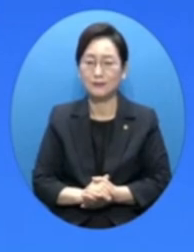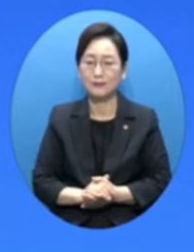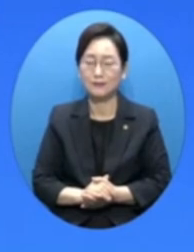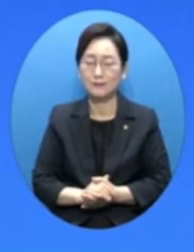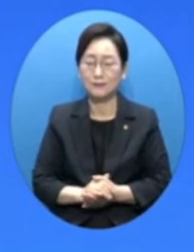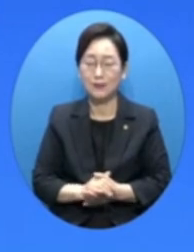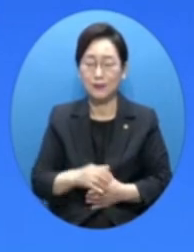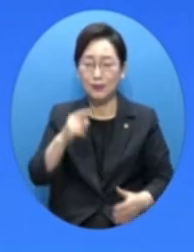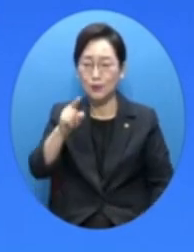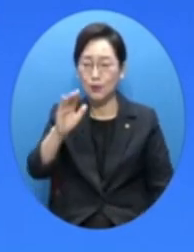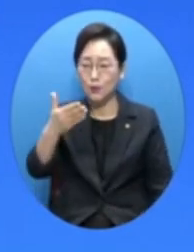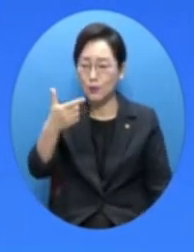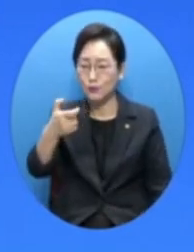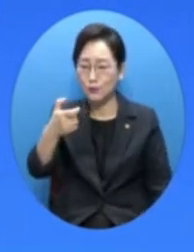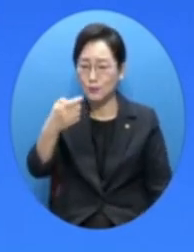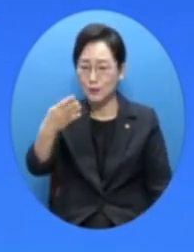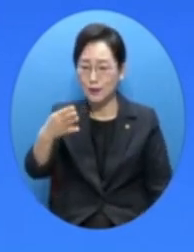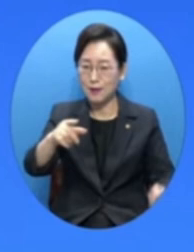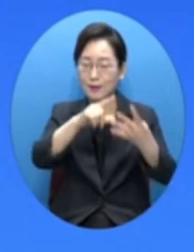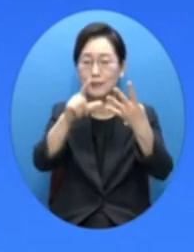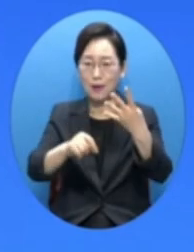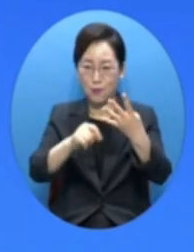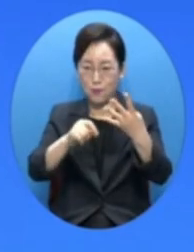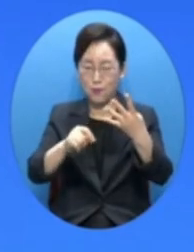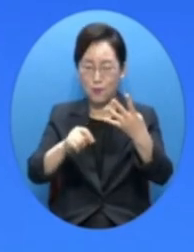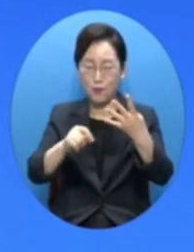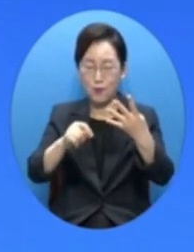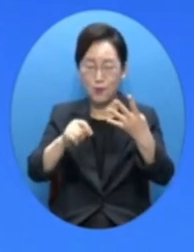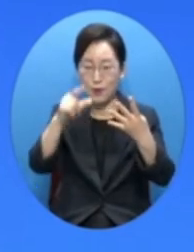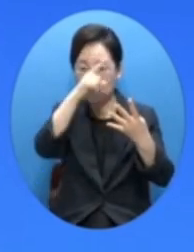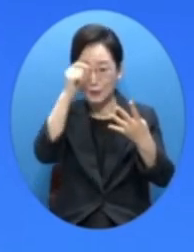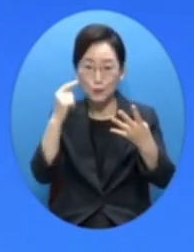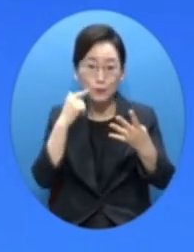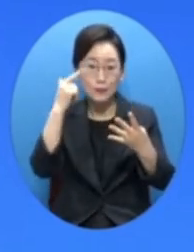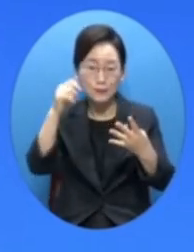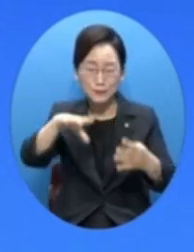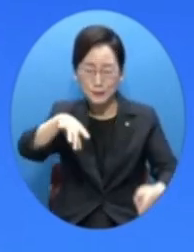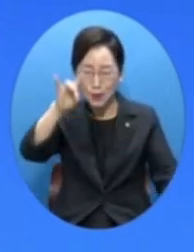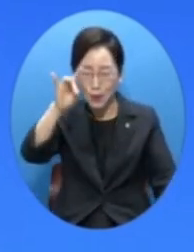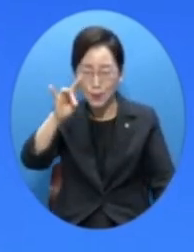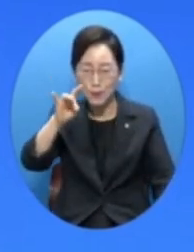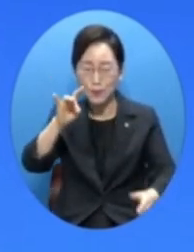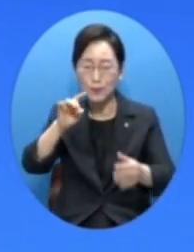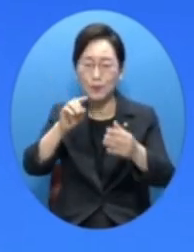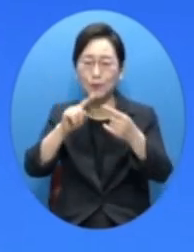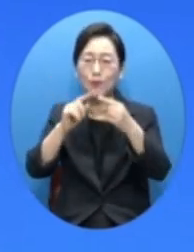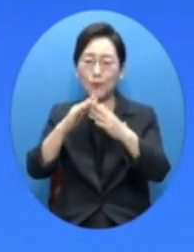저는 1964년 4월달 우리에게 처음 발을 디뎌서 우리 조용기 목사님